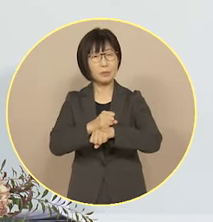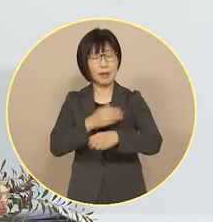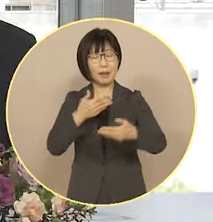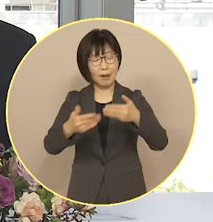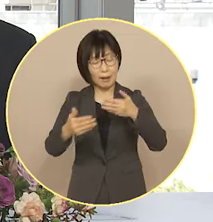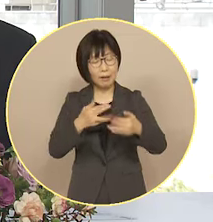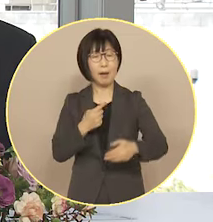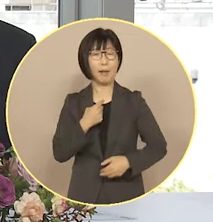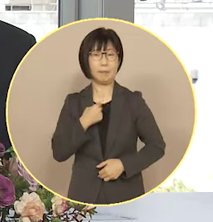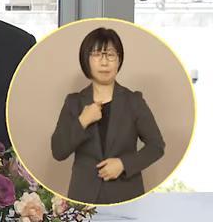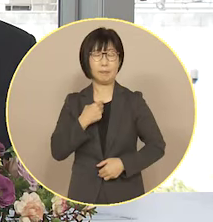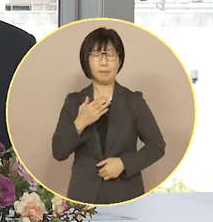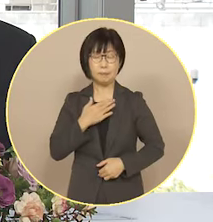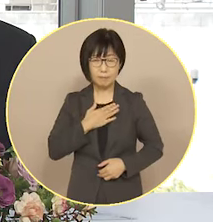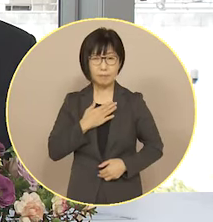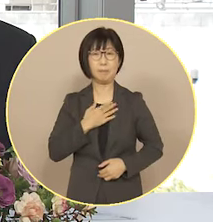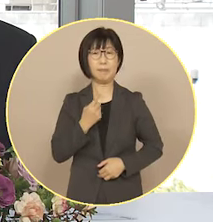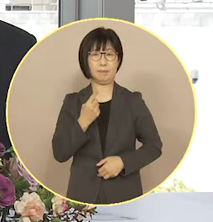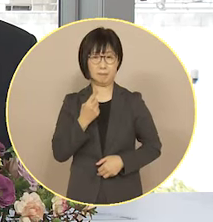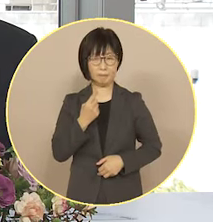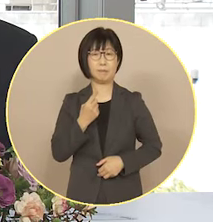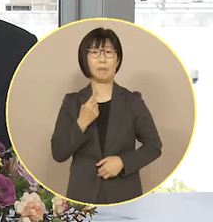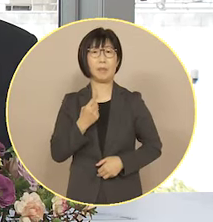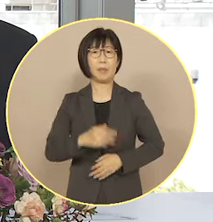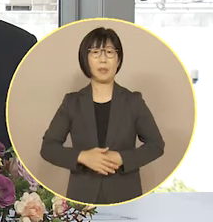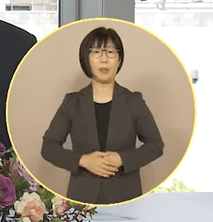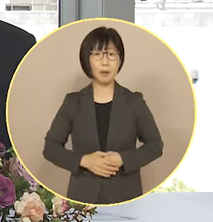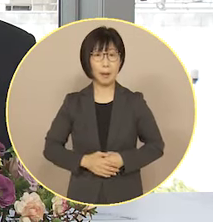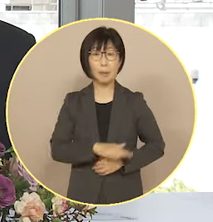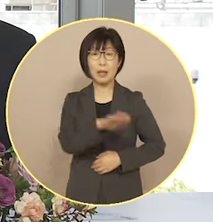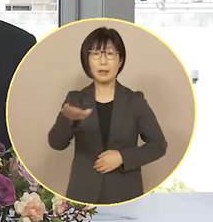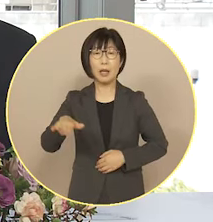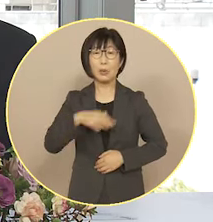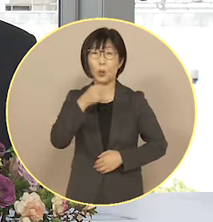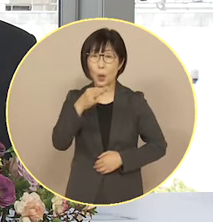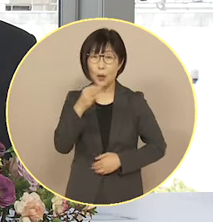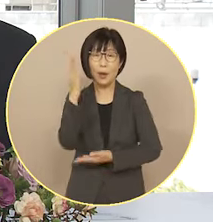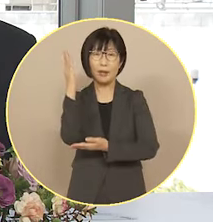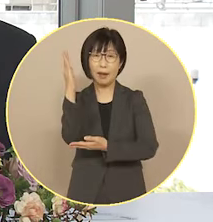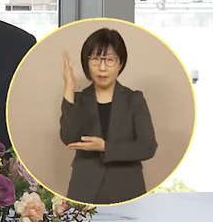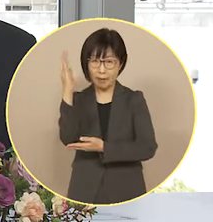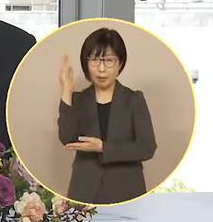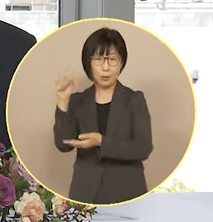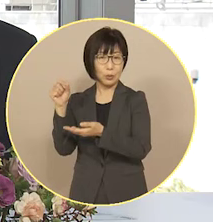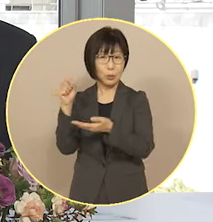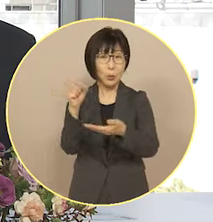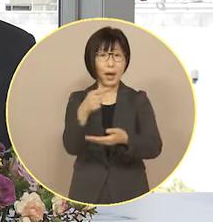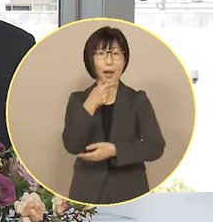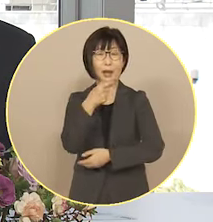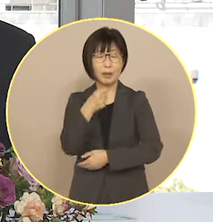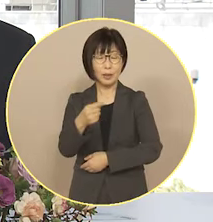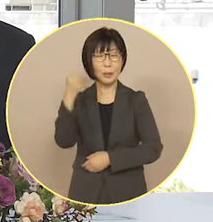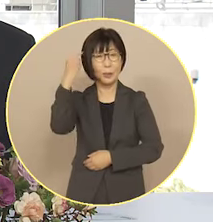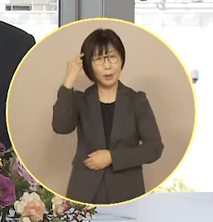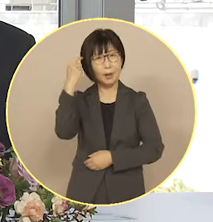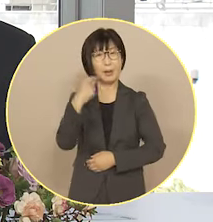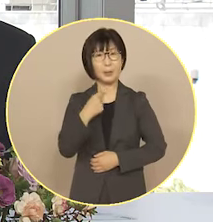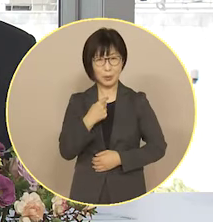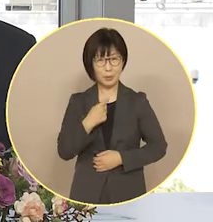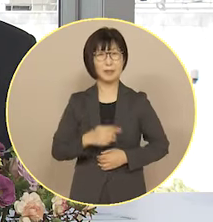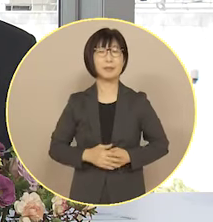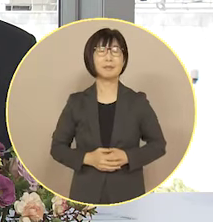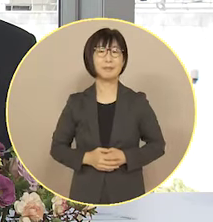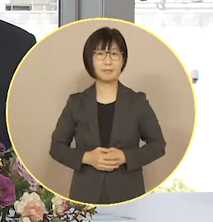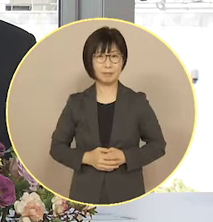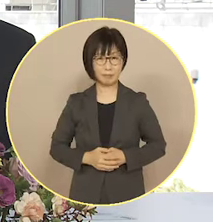て経験をすることができましたこうした皆さんの声を牽制に届けていきたい私こう思っており